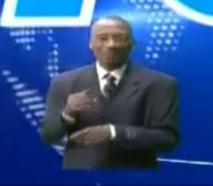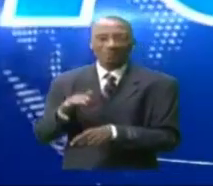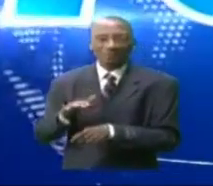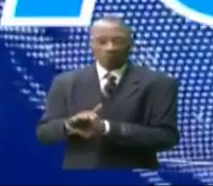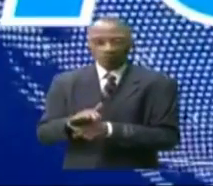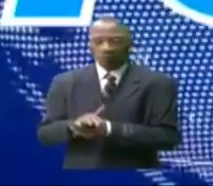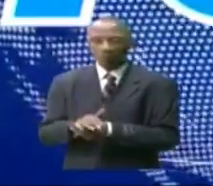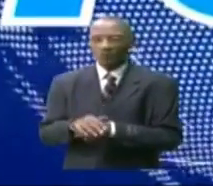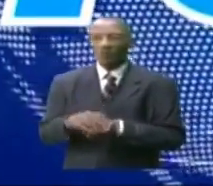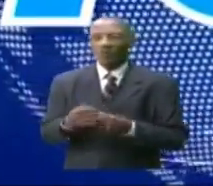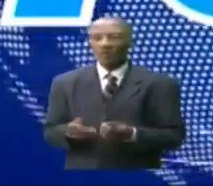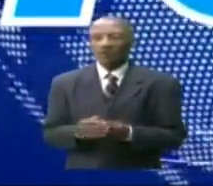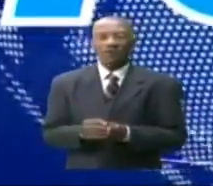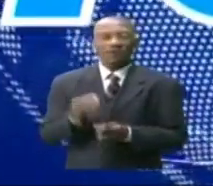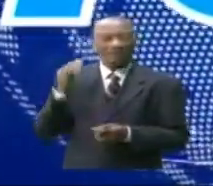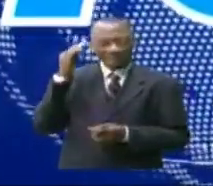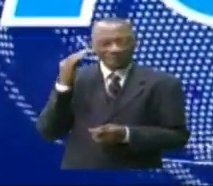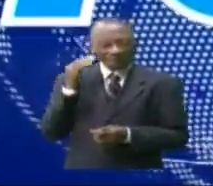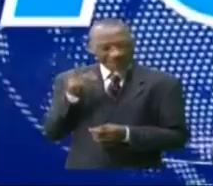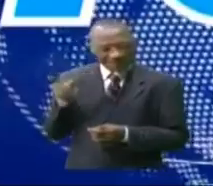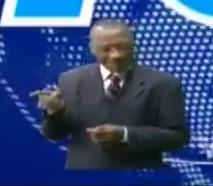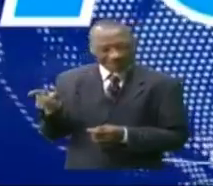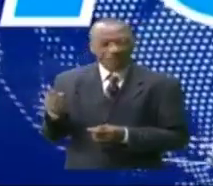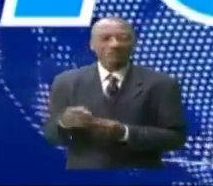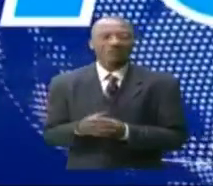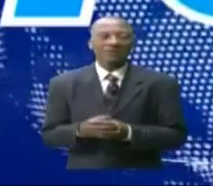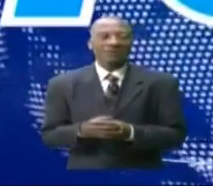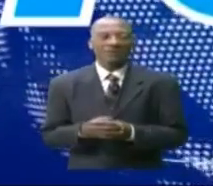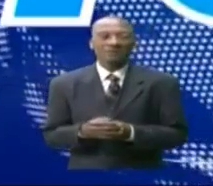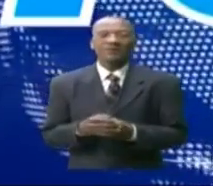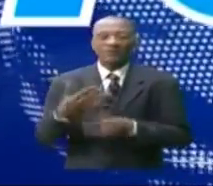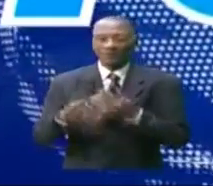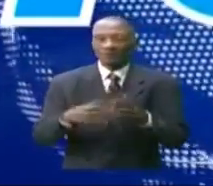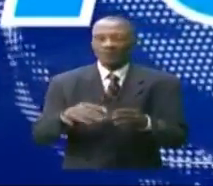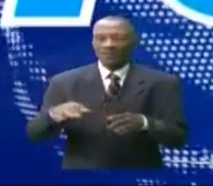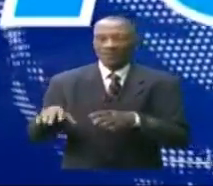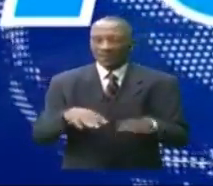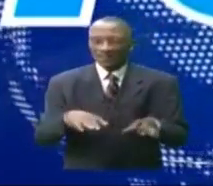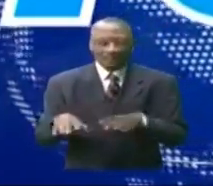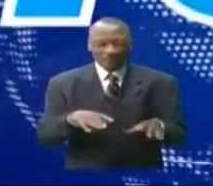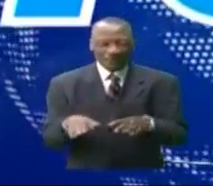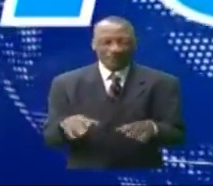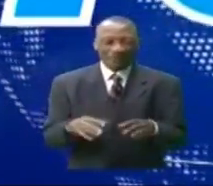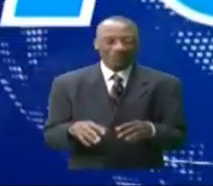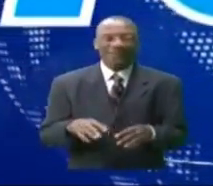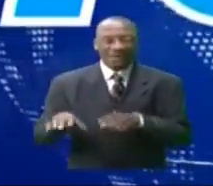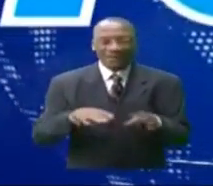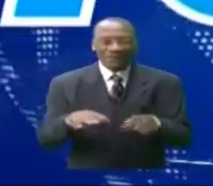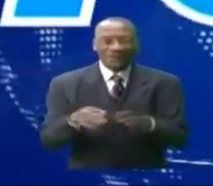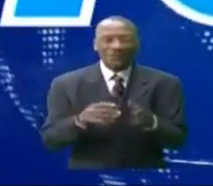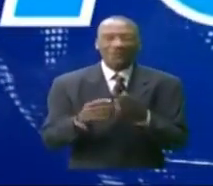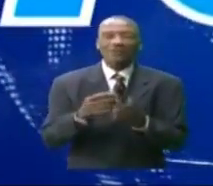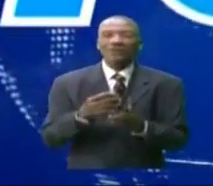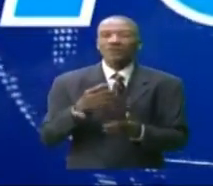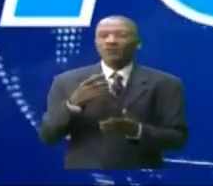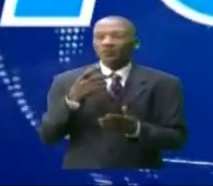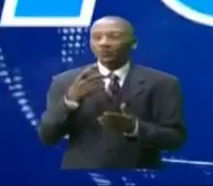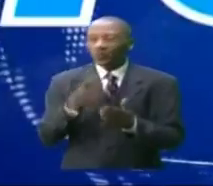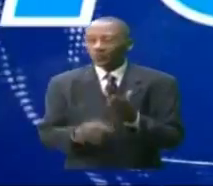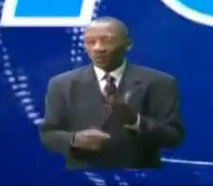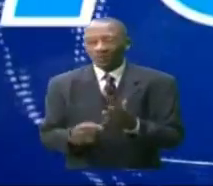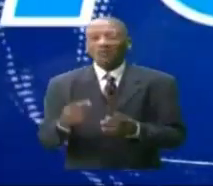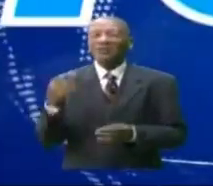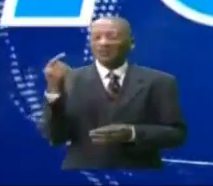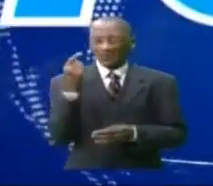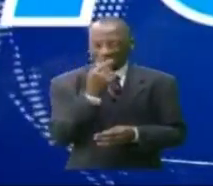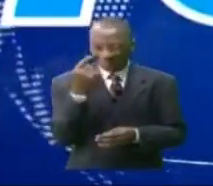a effectué ce lundi une visite d'inspection dans quelques entreprises brassicoles de la place pour se rassurer du bon fonctionnement d'un certain nombre de